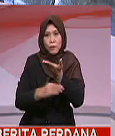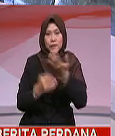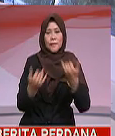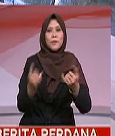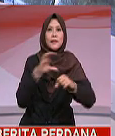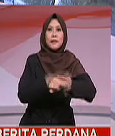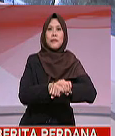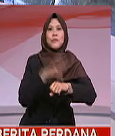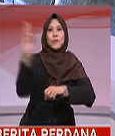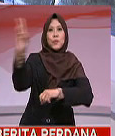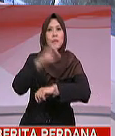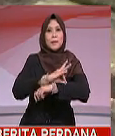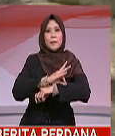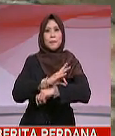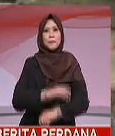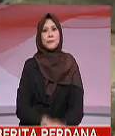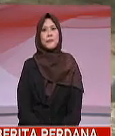7 hari.